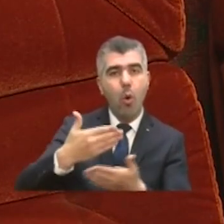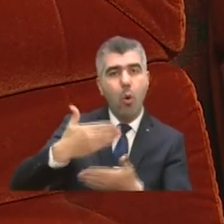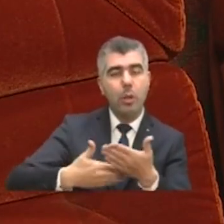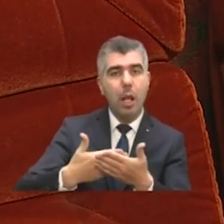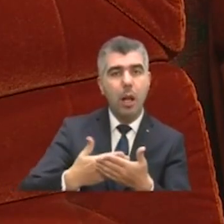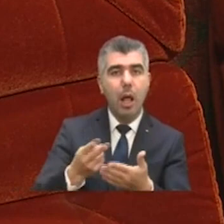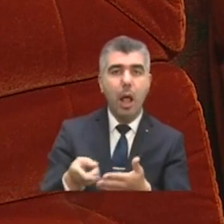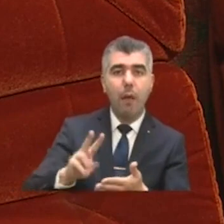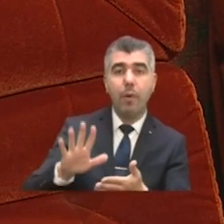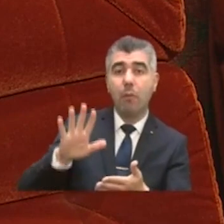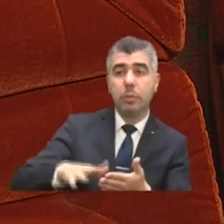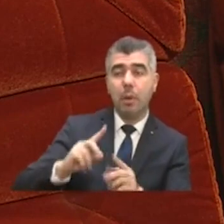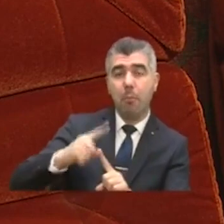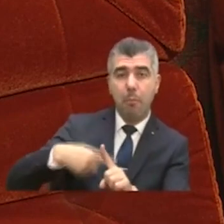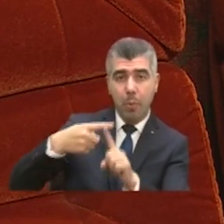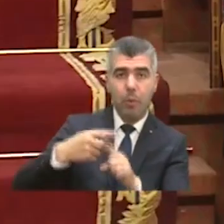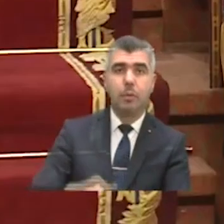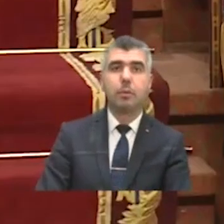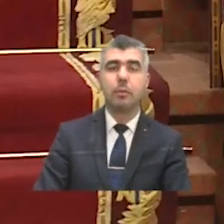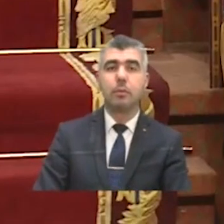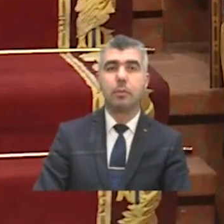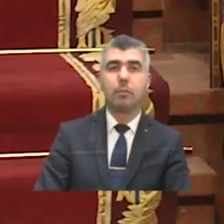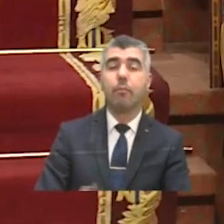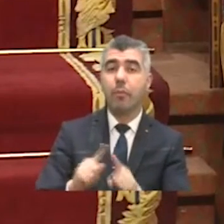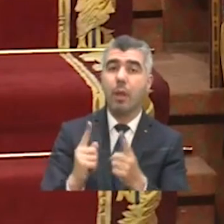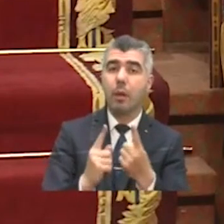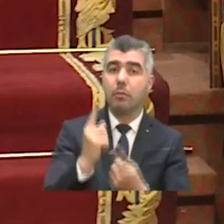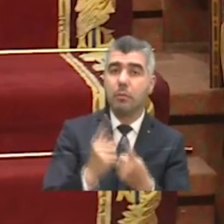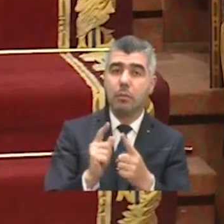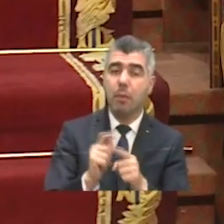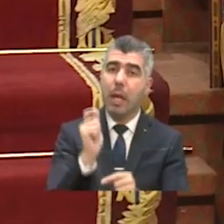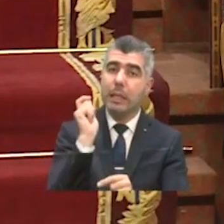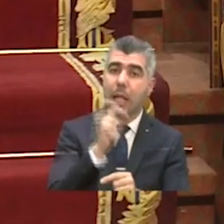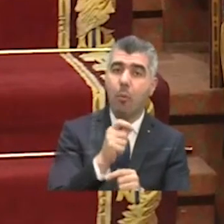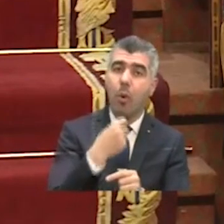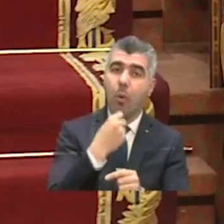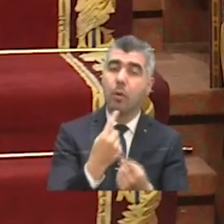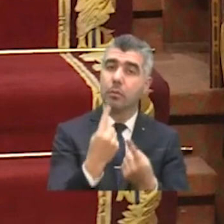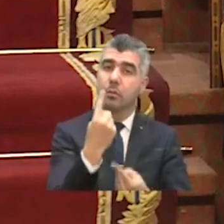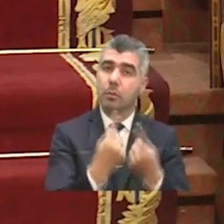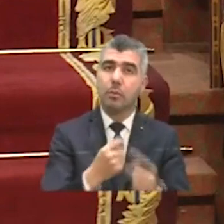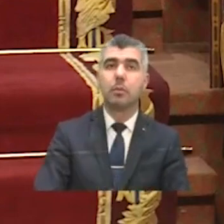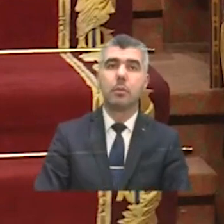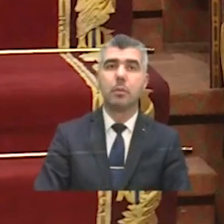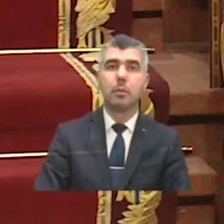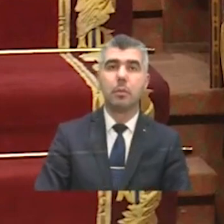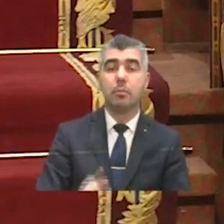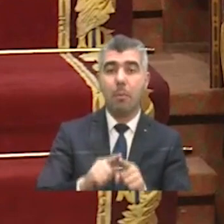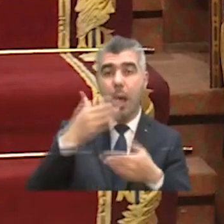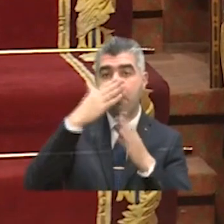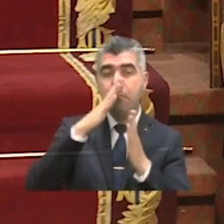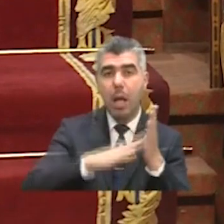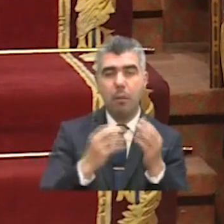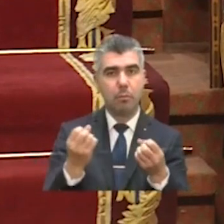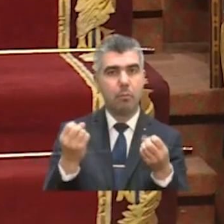التعليم 2500 درهم، ومنكم اللي قال بأنه ضربونا بالحجر إلا ما كانش هادشي يتحقق، فإذا به المغاربة